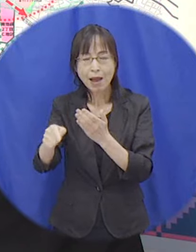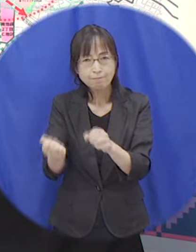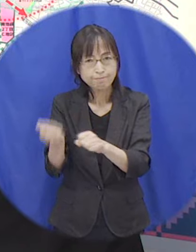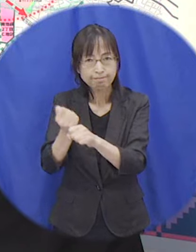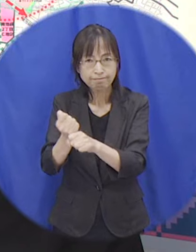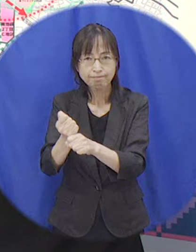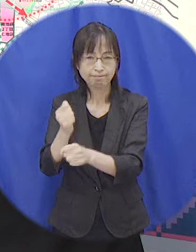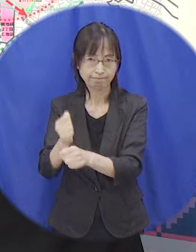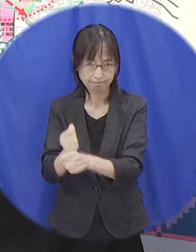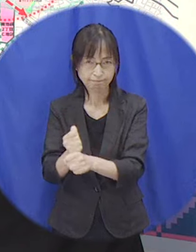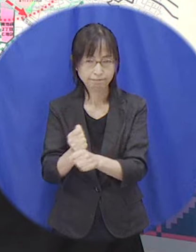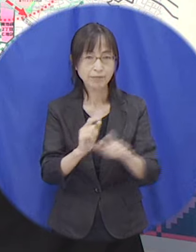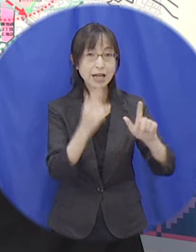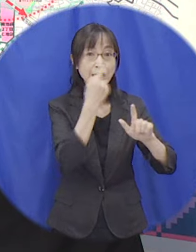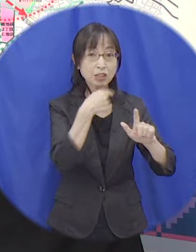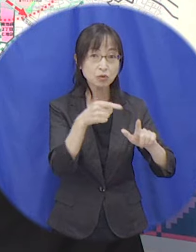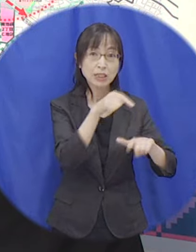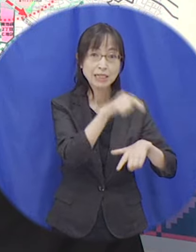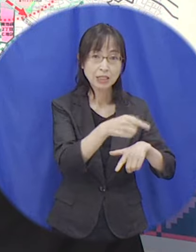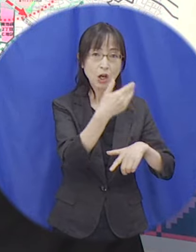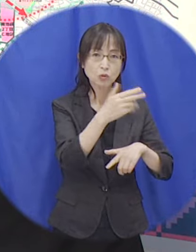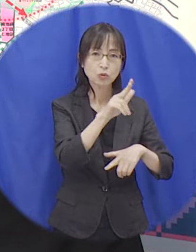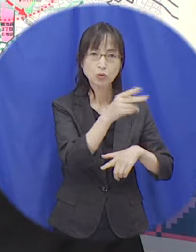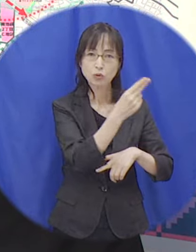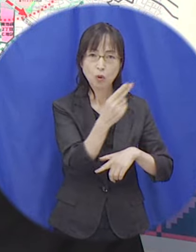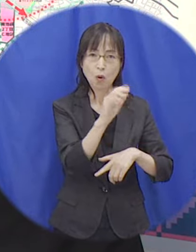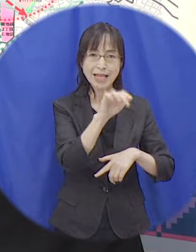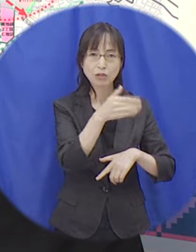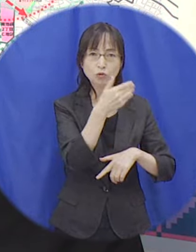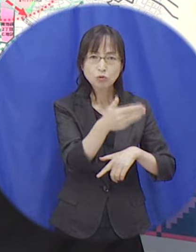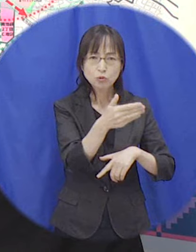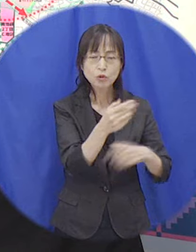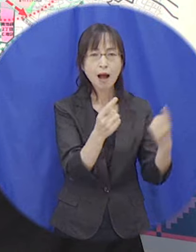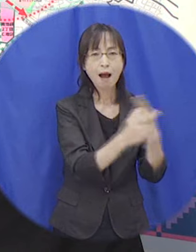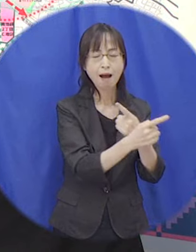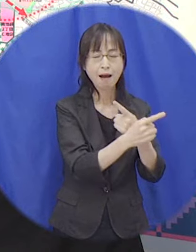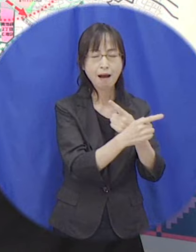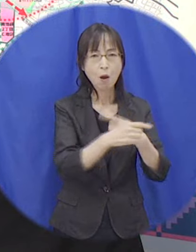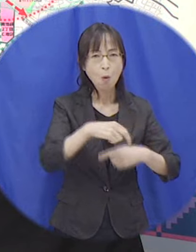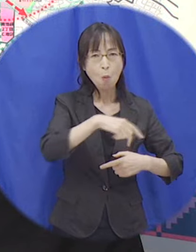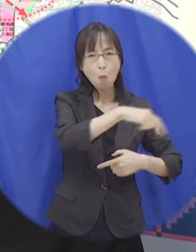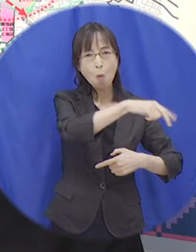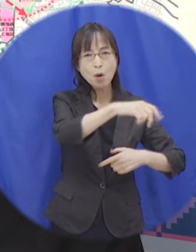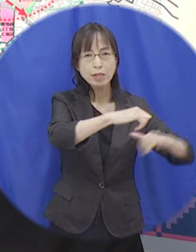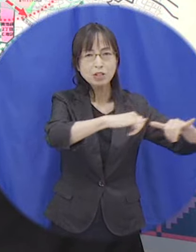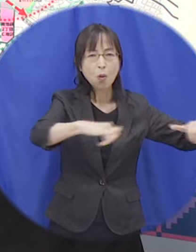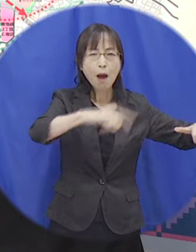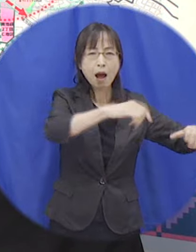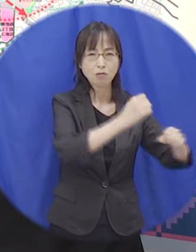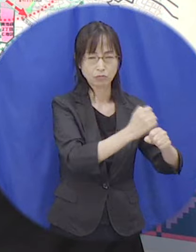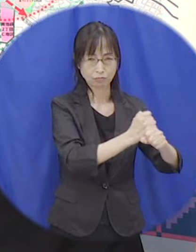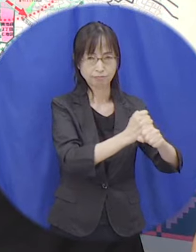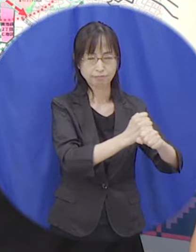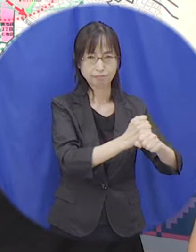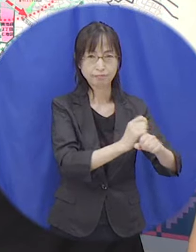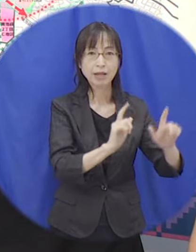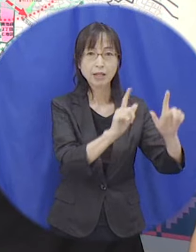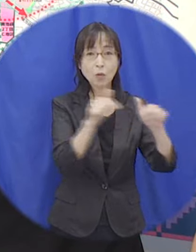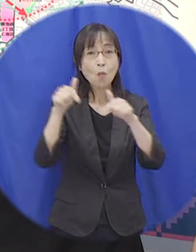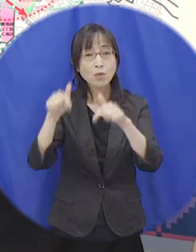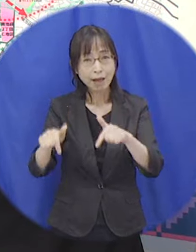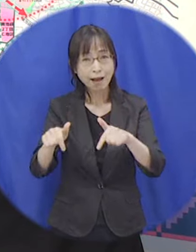や、東口のクルド作家による歩行者空間の広場化によって、駅の東西に大き